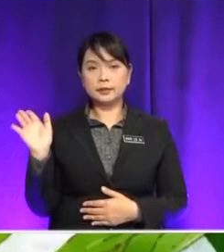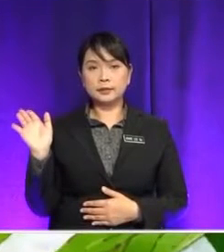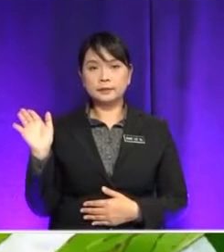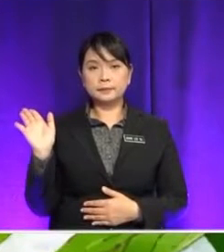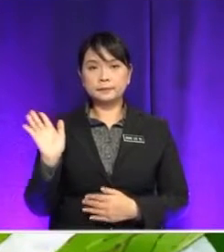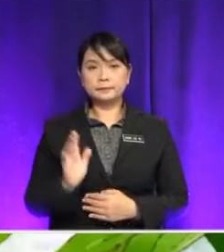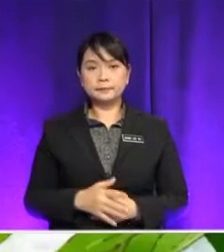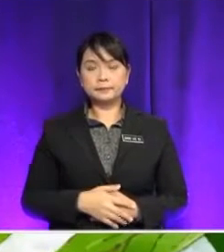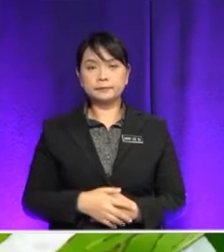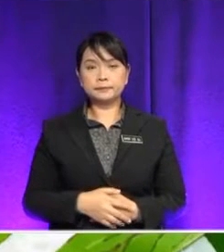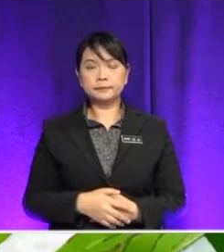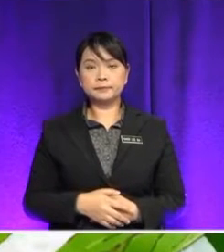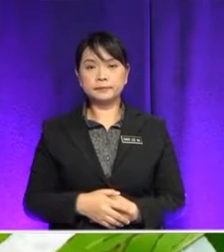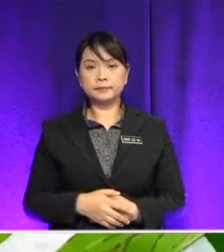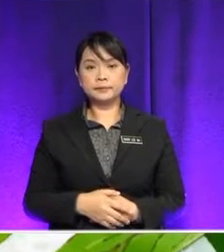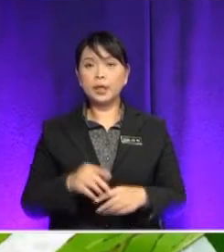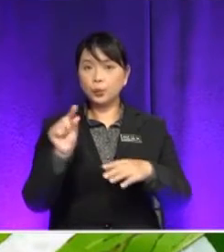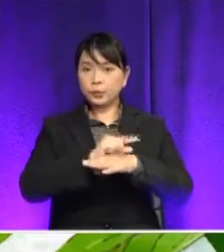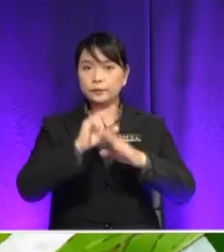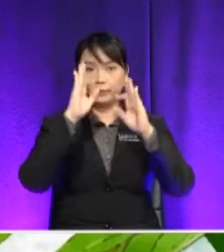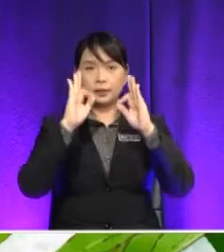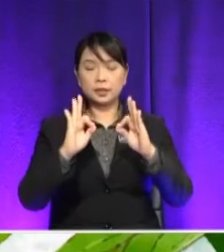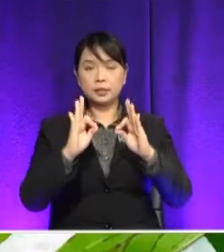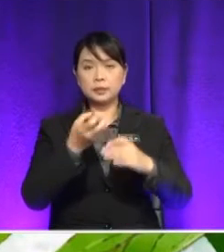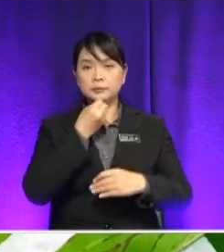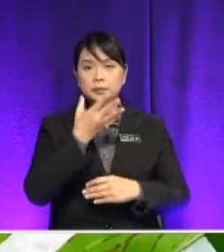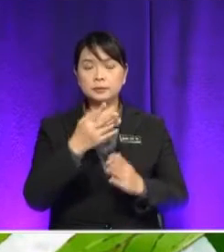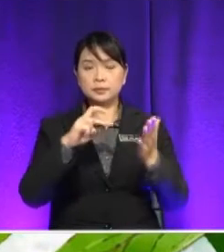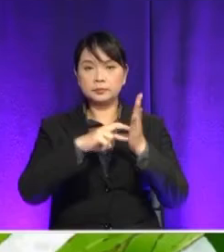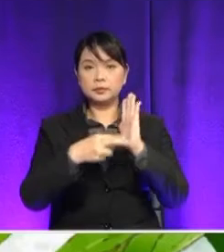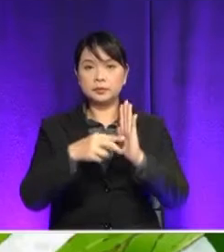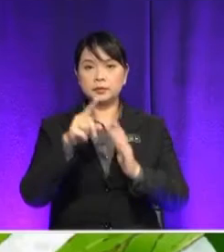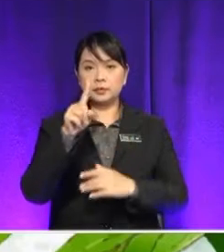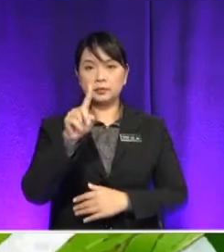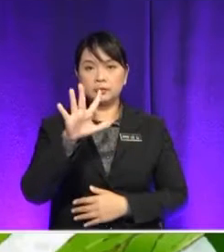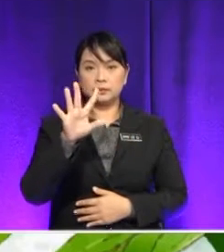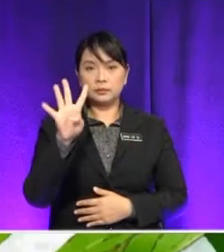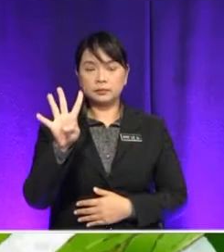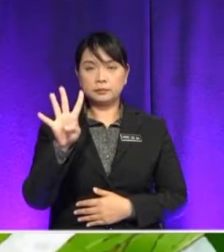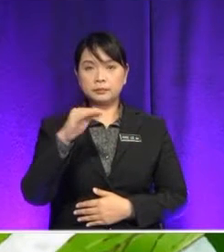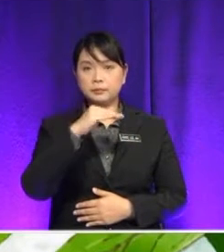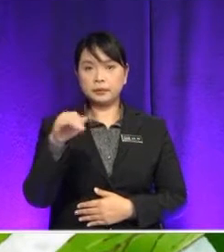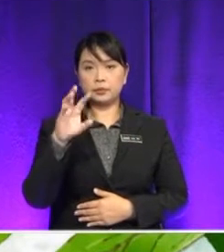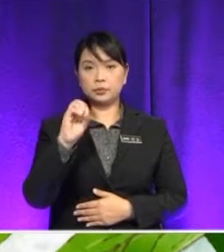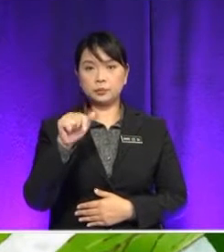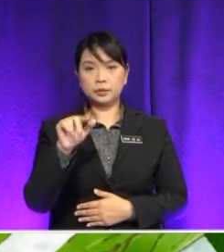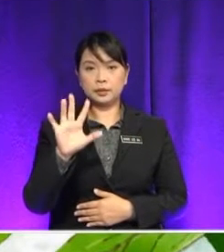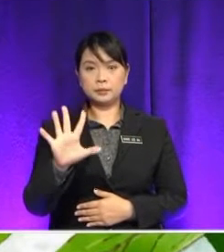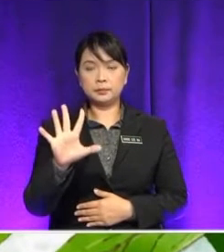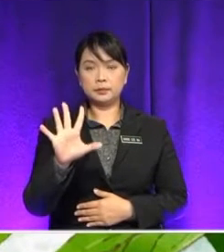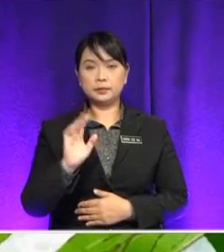= Oke begitulah a relaxed 154 perkos4